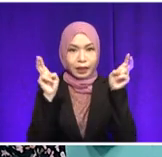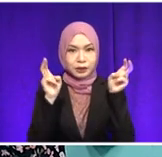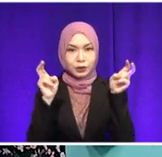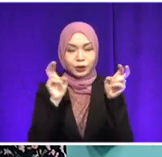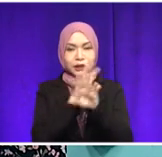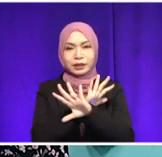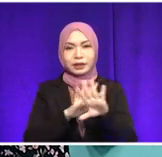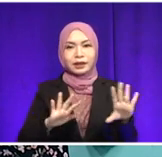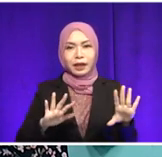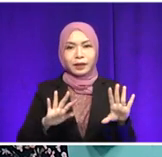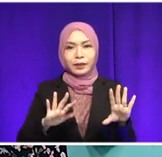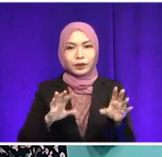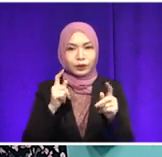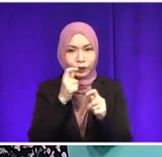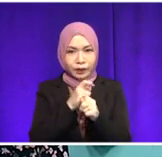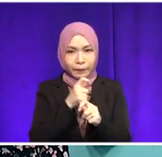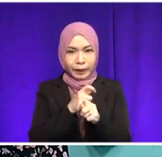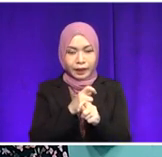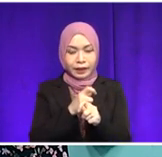keistimewaannya untuk kita